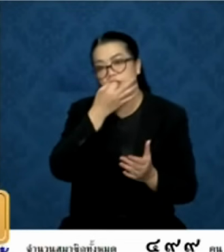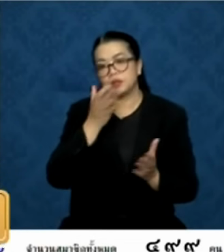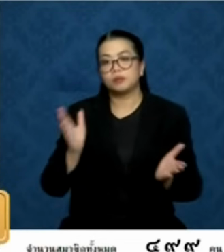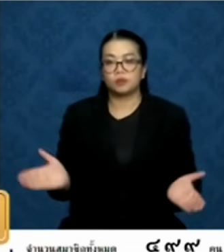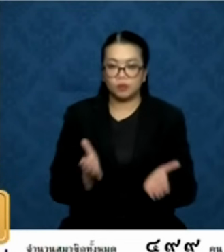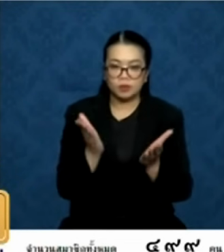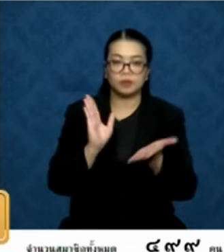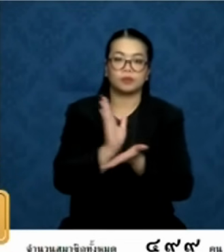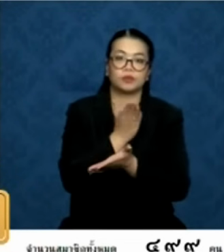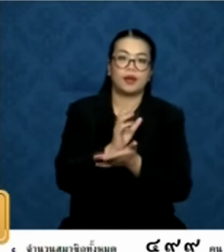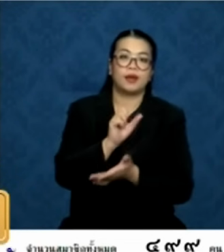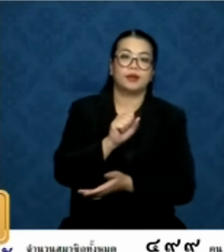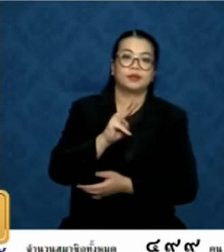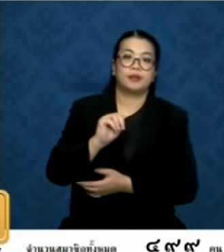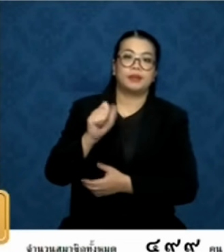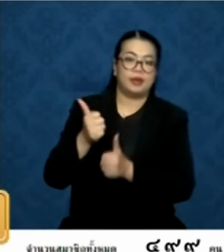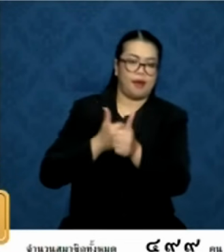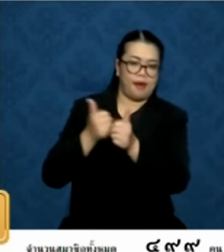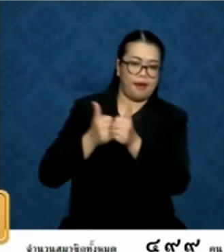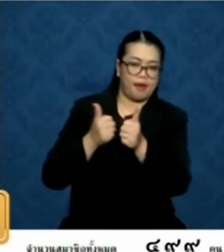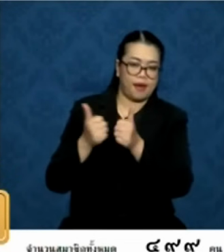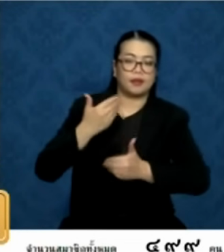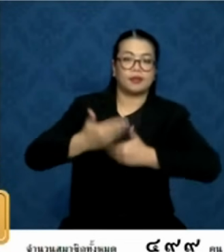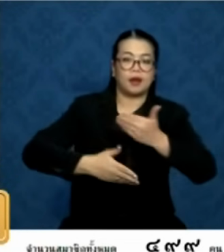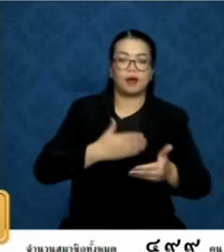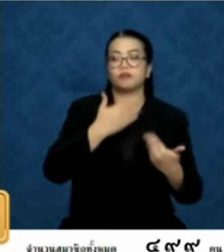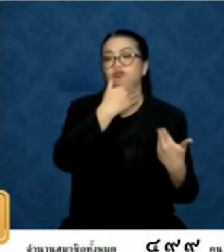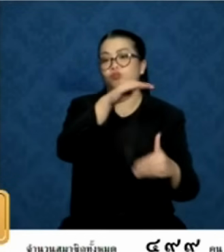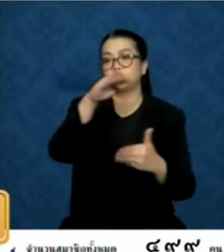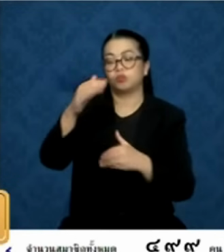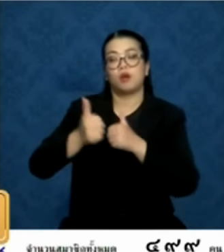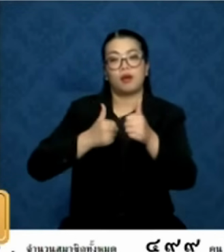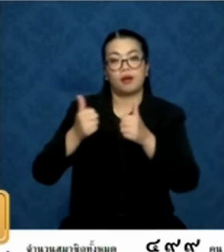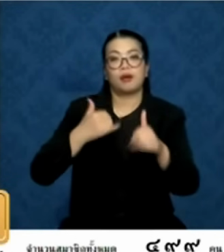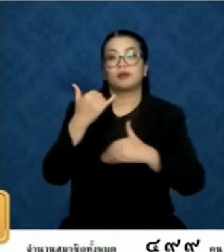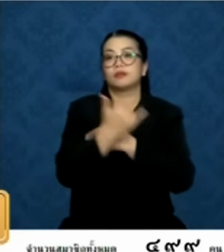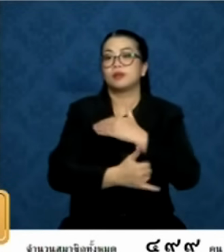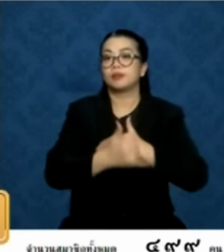SME ให้แข่งขันได้ในตลาดสากล